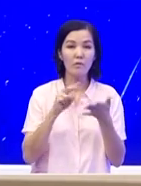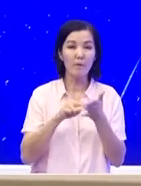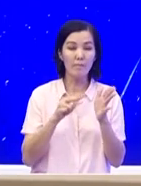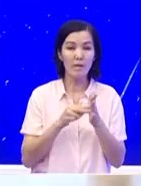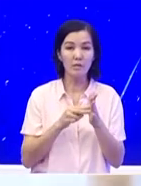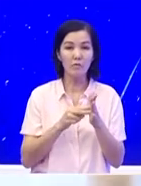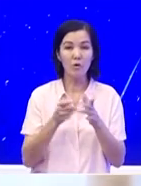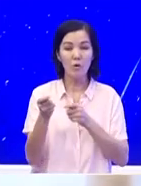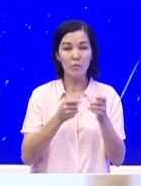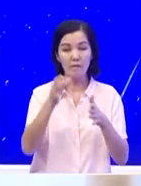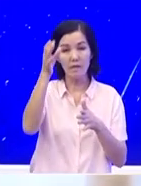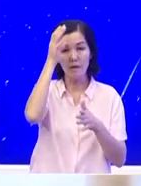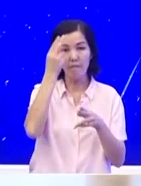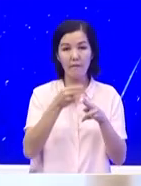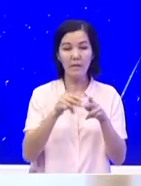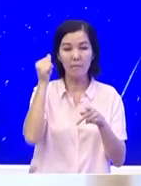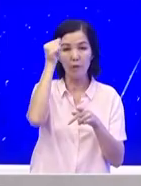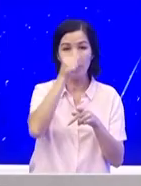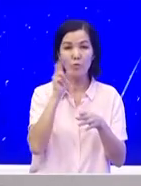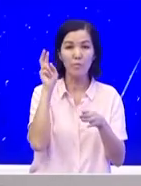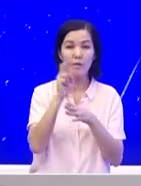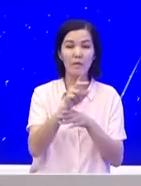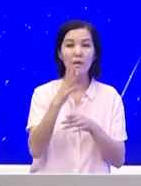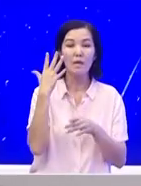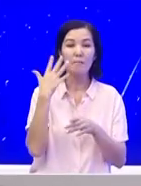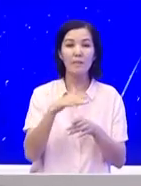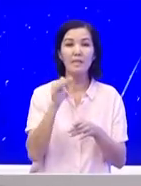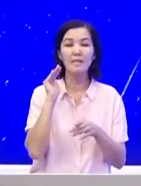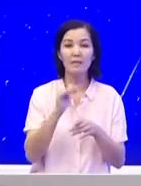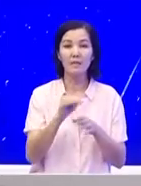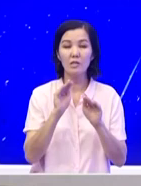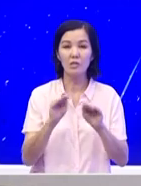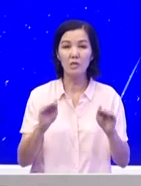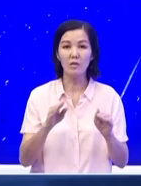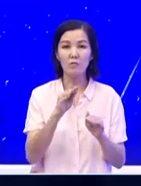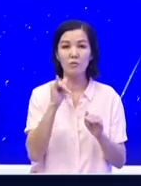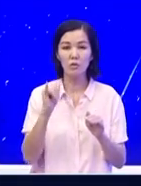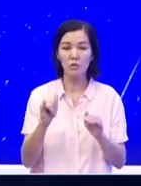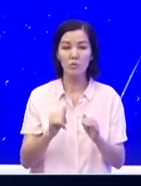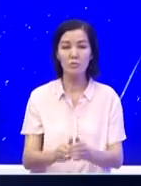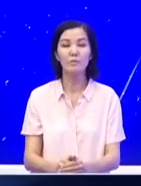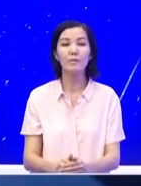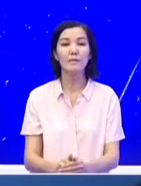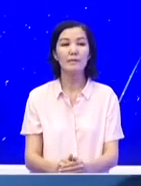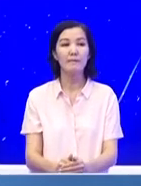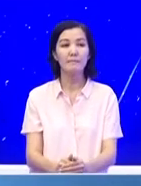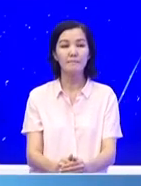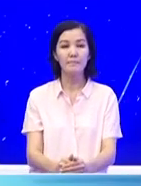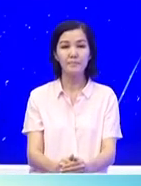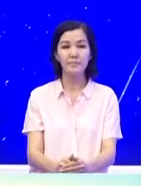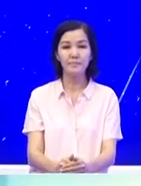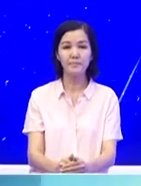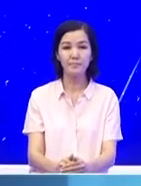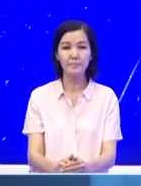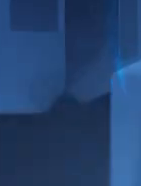регионального управления образования, в этом году в первый класс пойдут около 50 тысяч детей ЖТСУ. Ануар Амангельдинов, Мадина